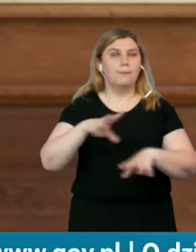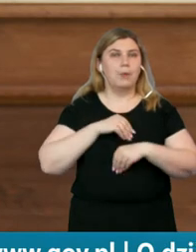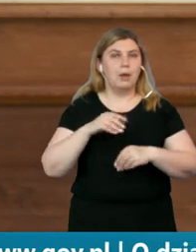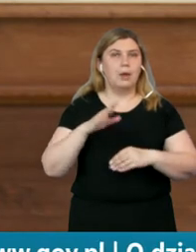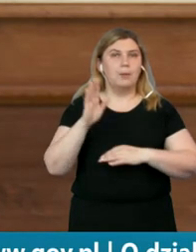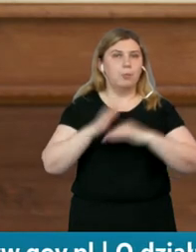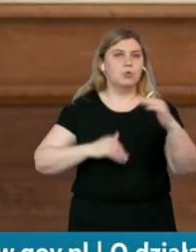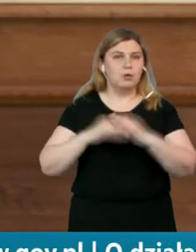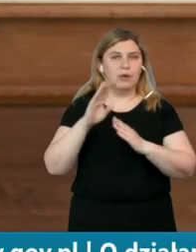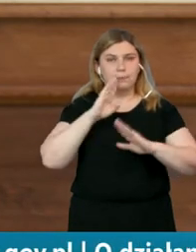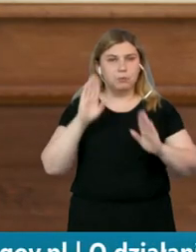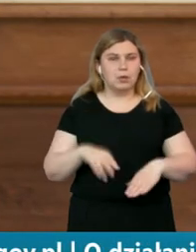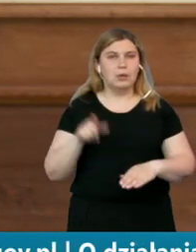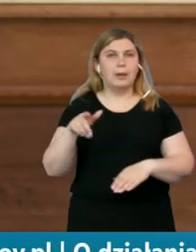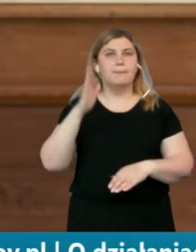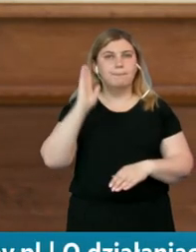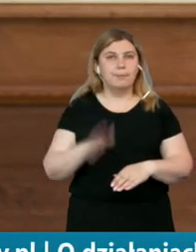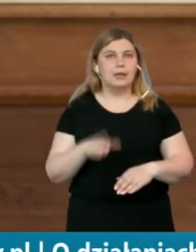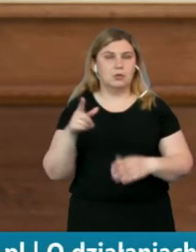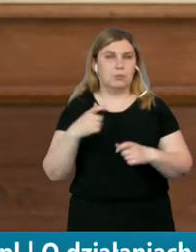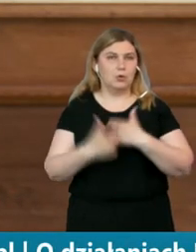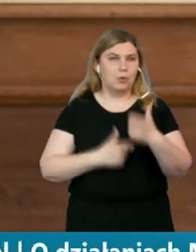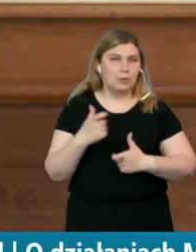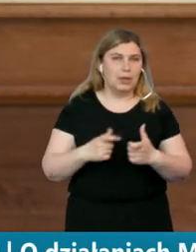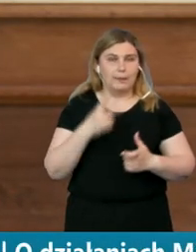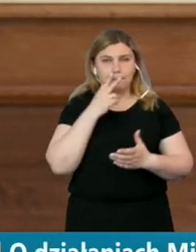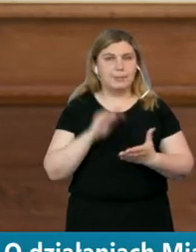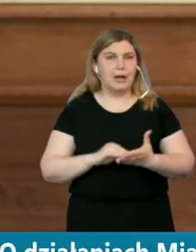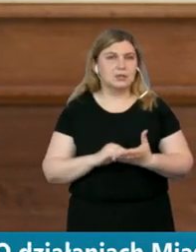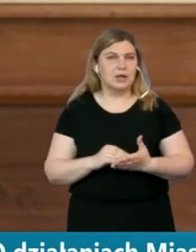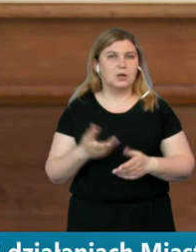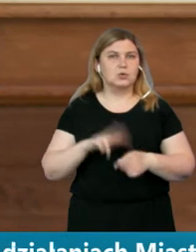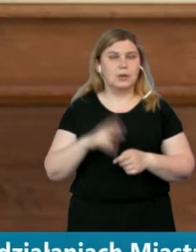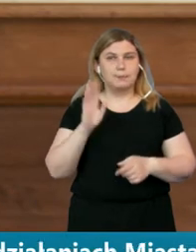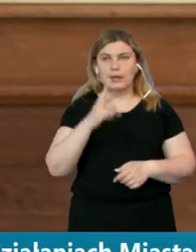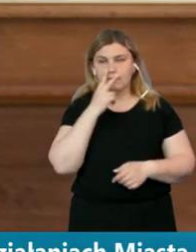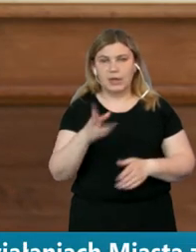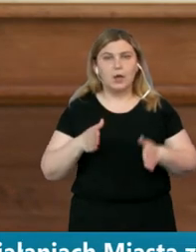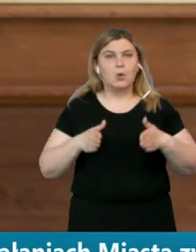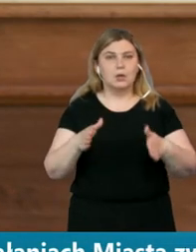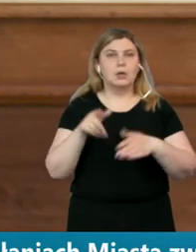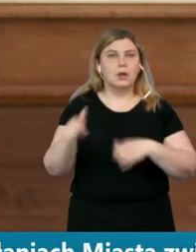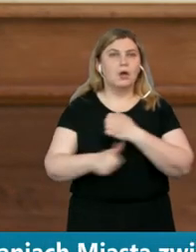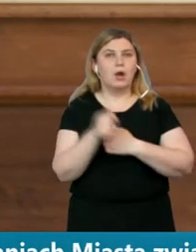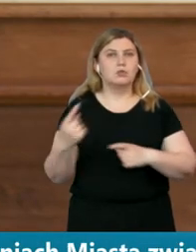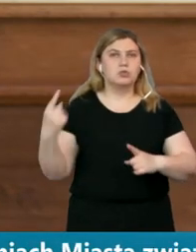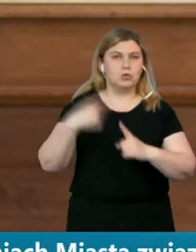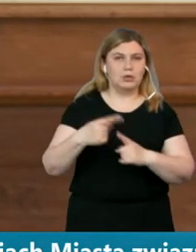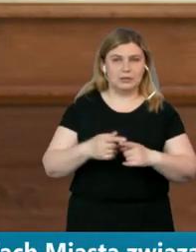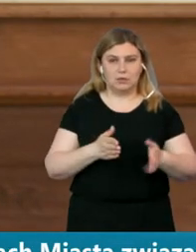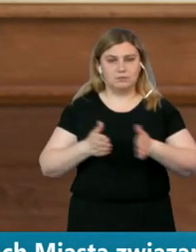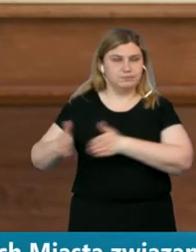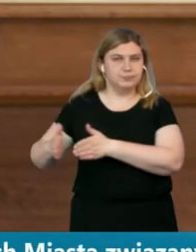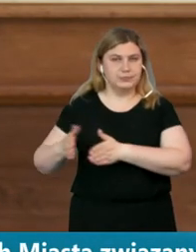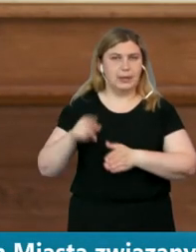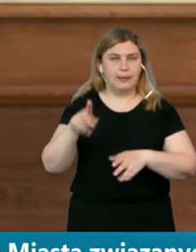wówczas oczywiście będą podejmowali te działania już w praktyce, które będzie widać na ulicach. Chodzi tam o dodatkowe kieszenie dla